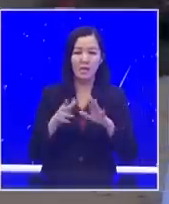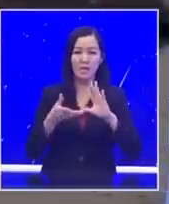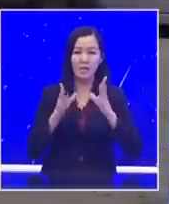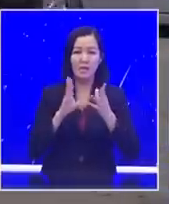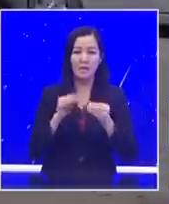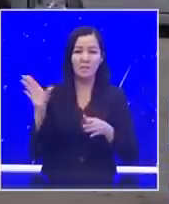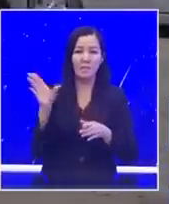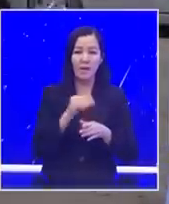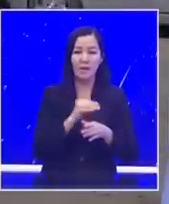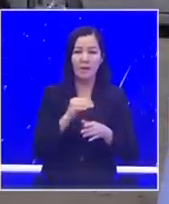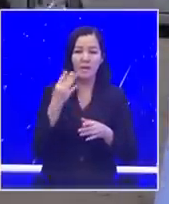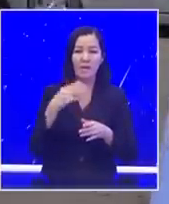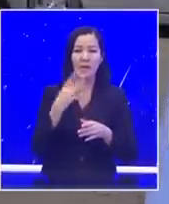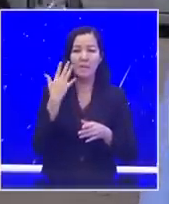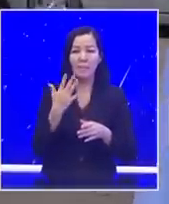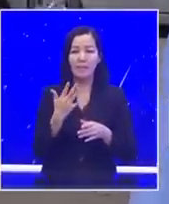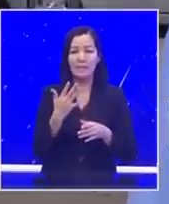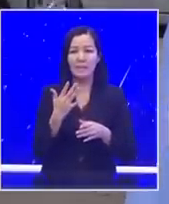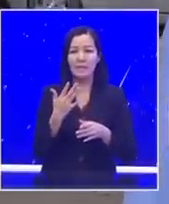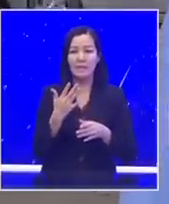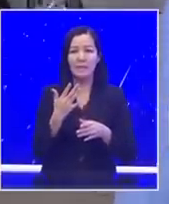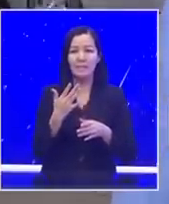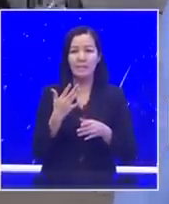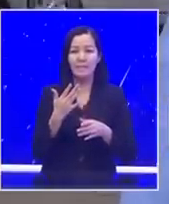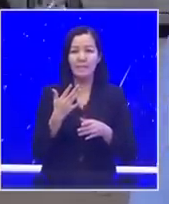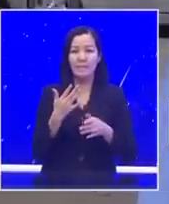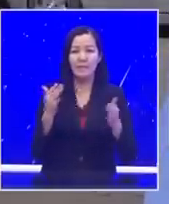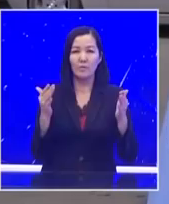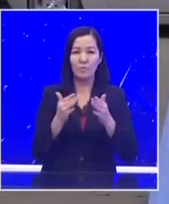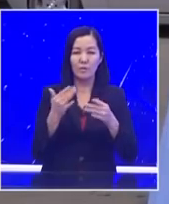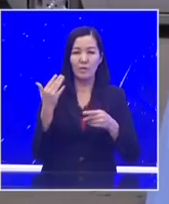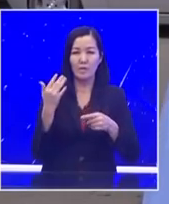барлығы 45 жеке және орта кәсіпкерлік